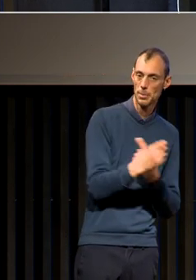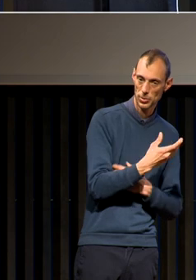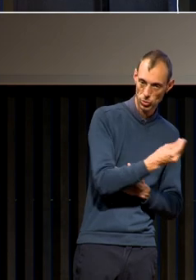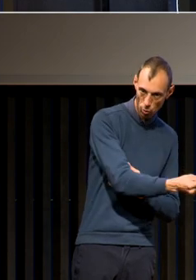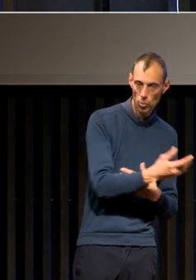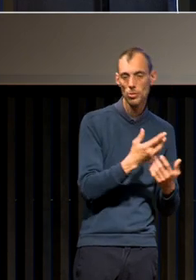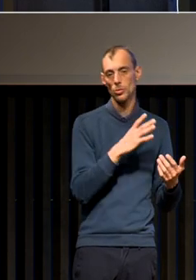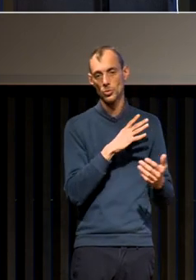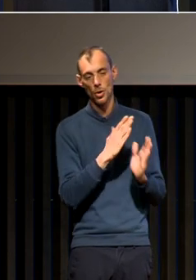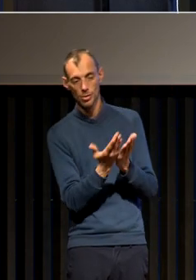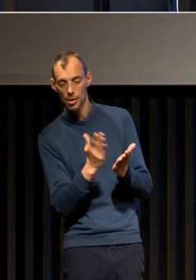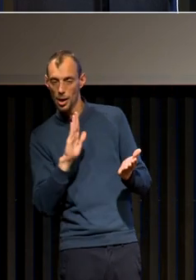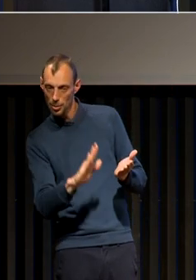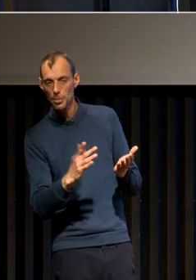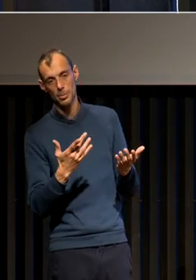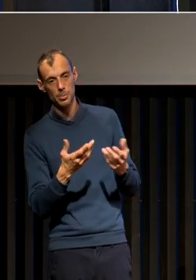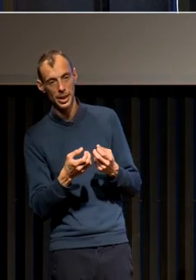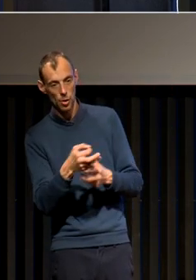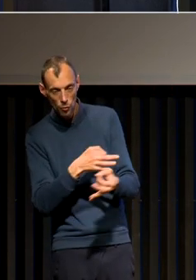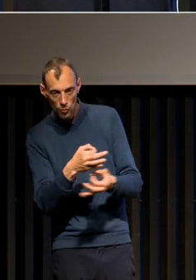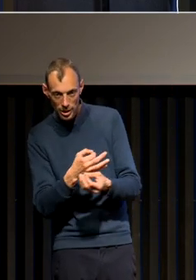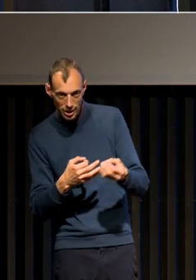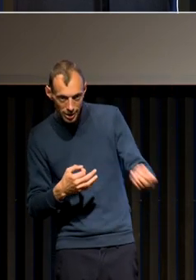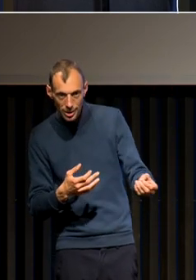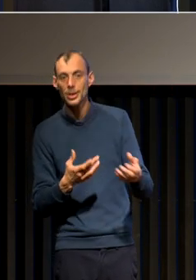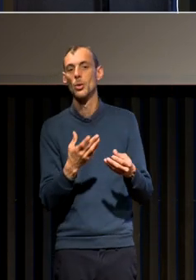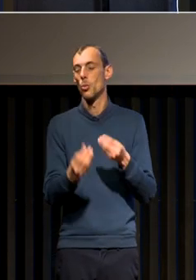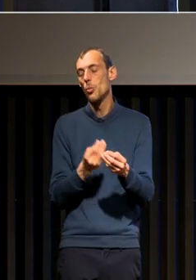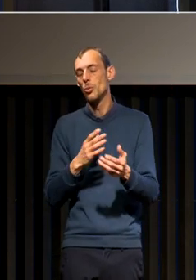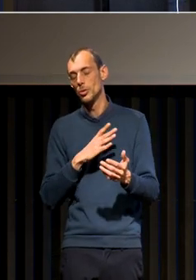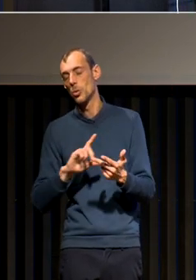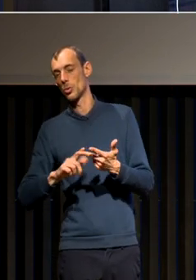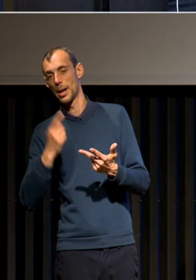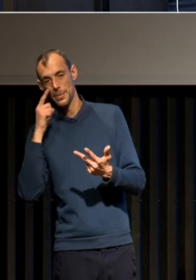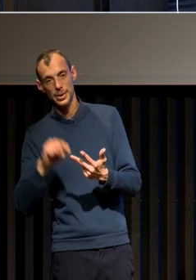don d'ovocytes, un registre d'inscription pour un accueil d'embryon.